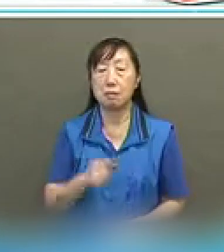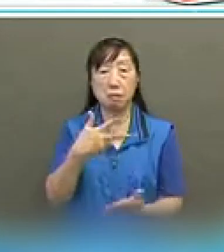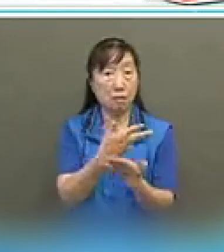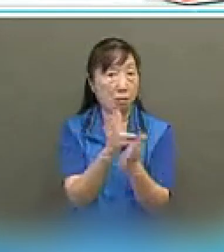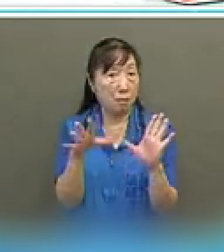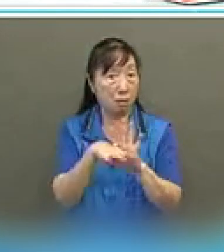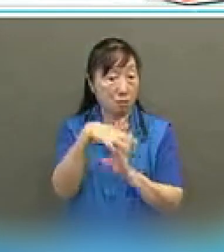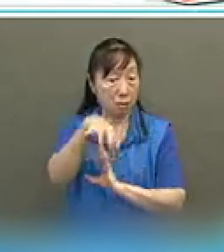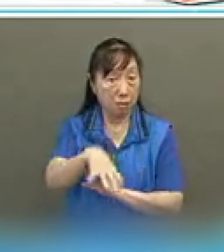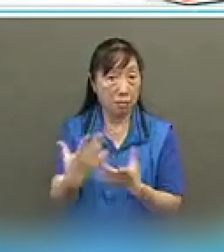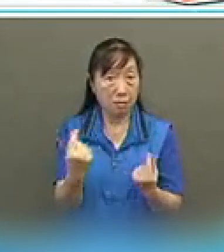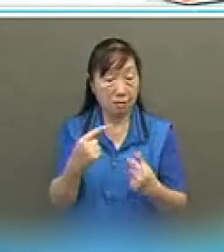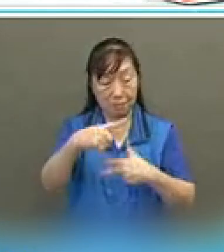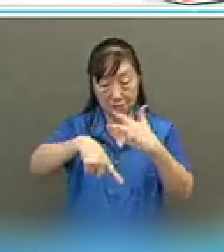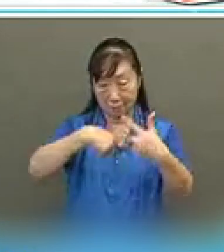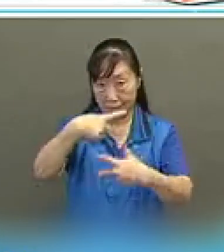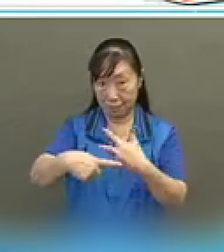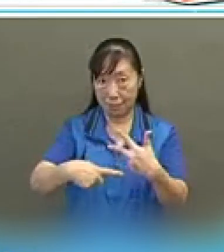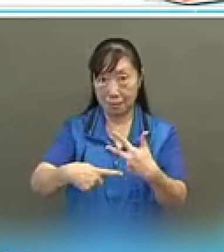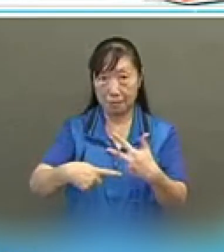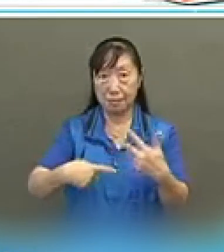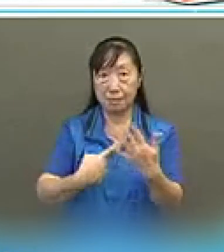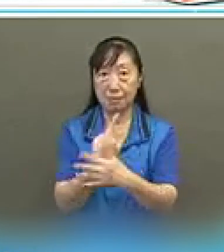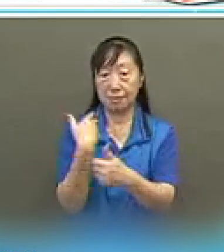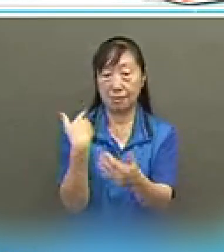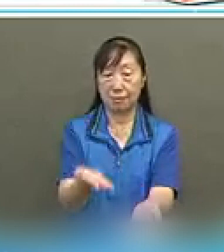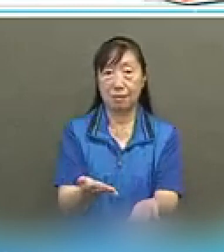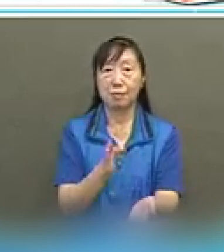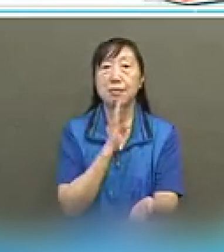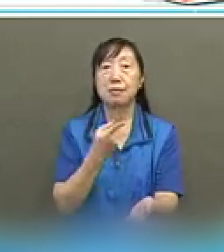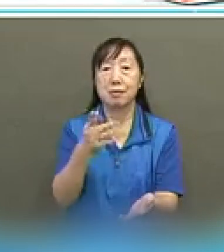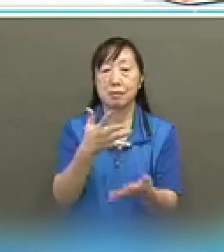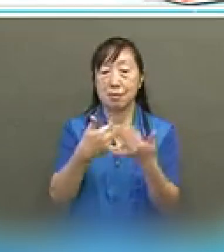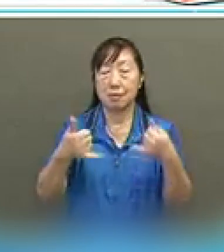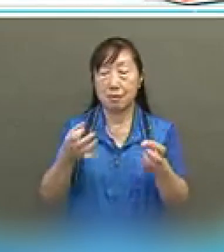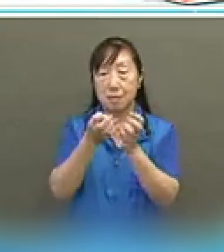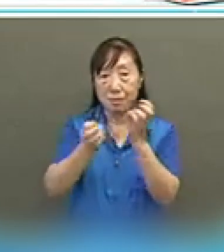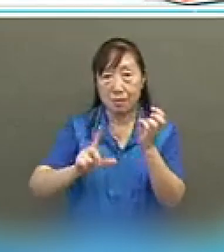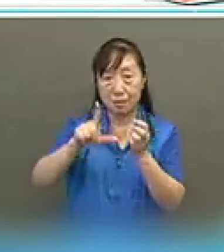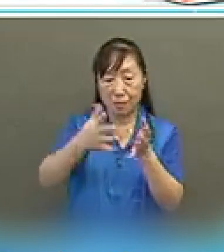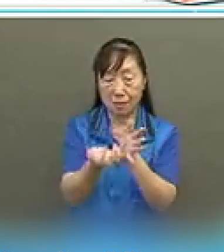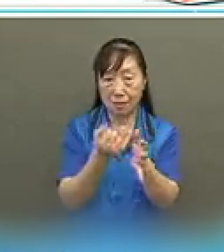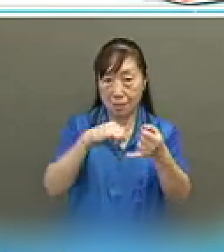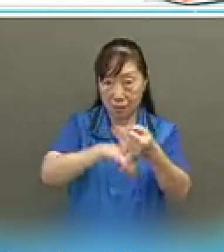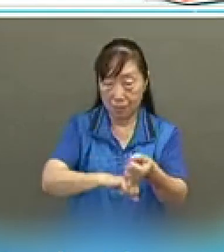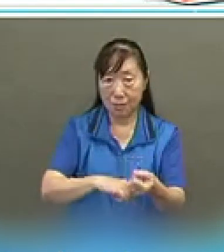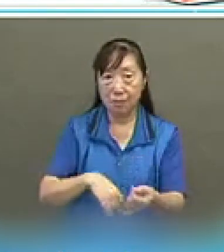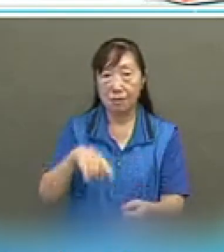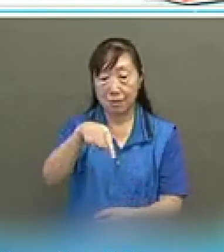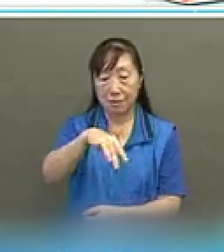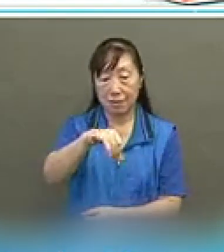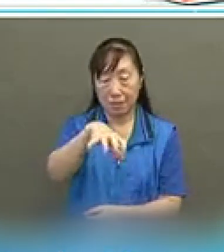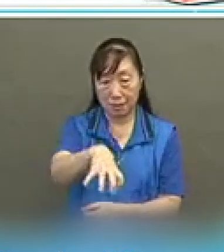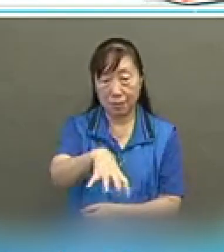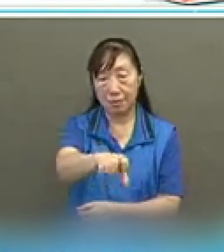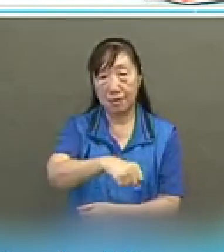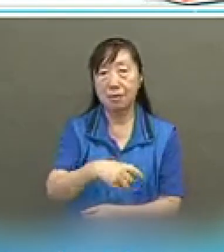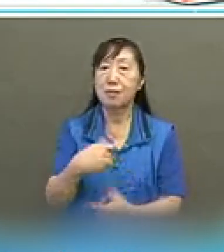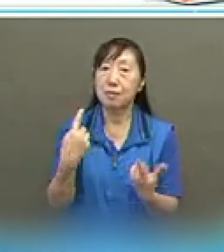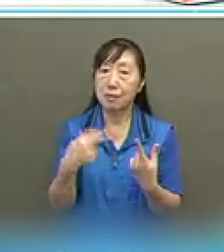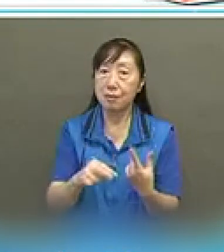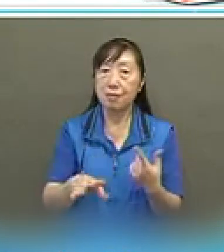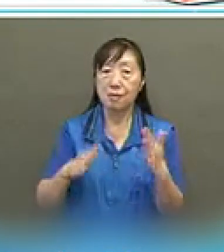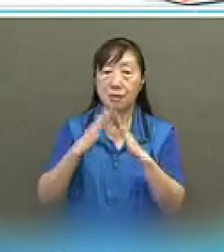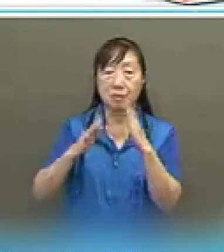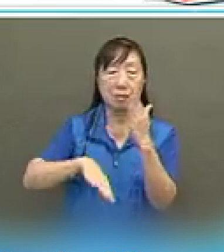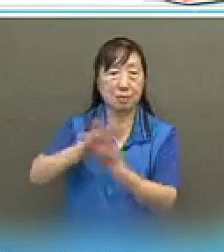也是一样，以1个礼拜我们只提供线上预约、定点取书，而且户外空间容